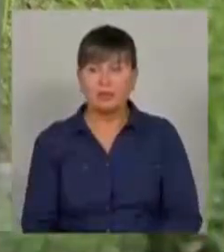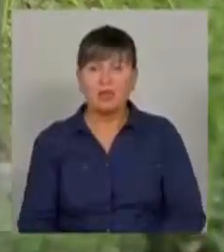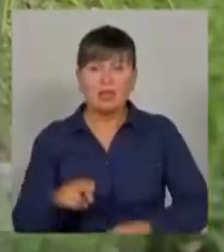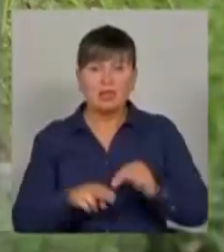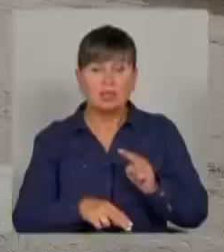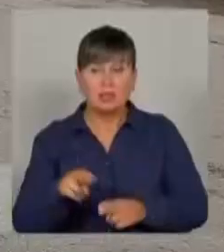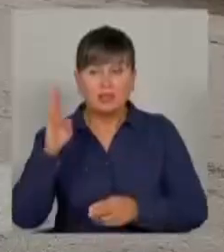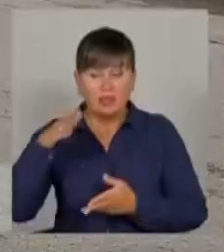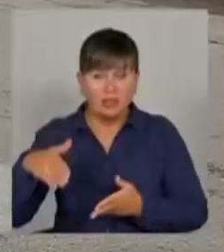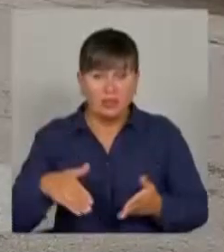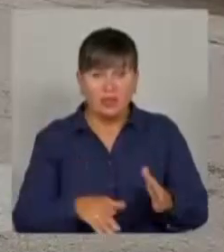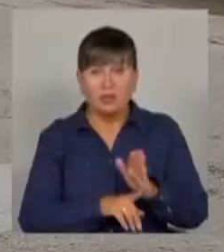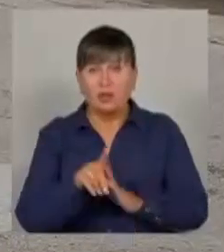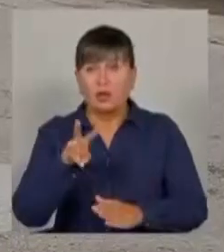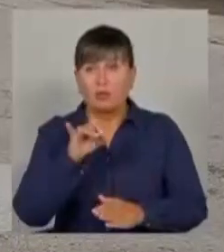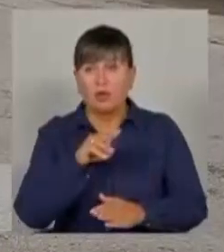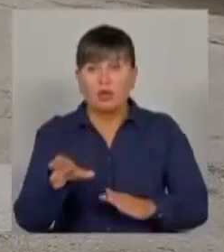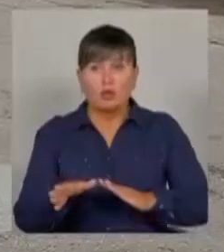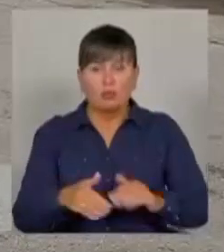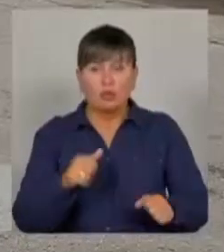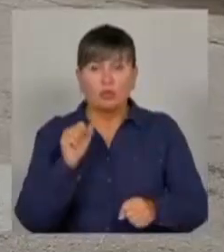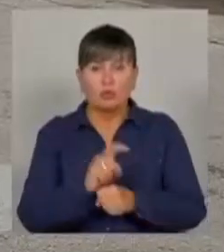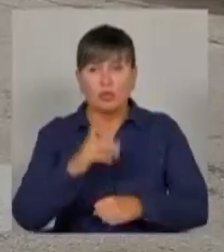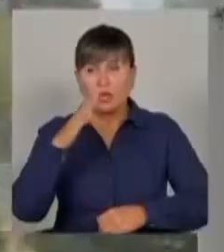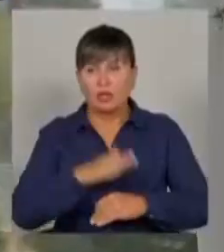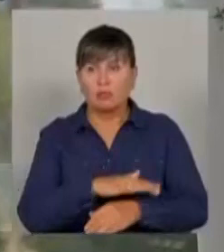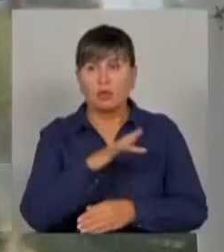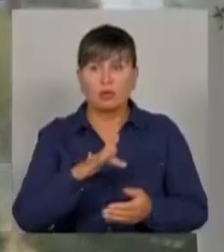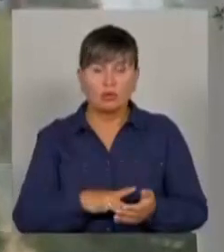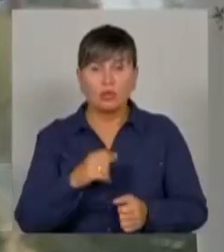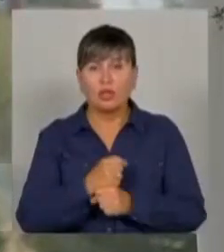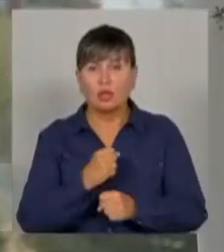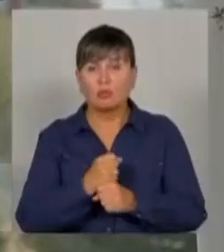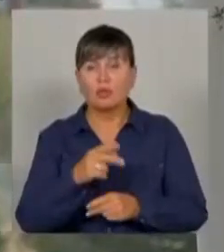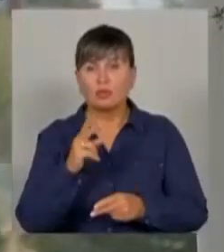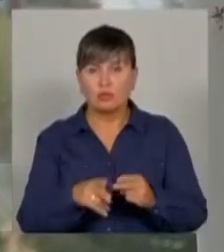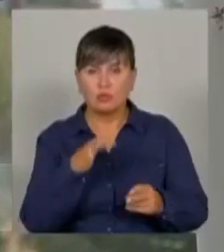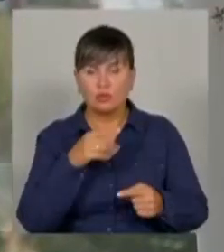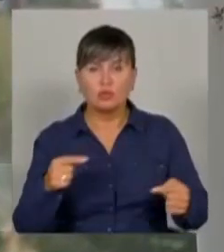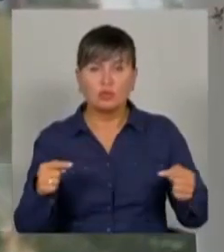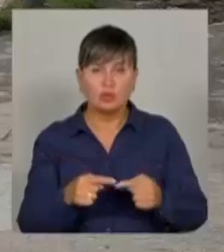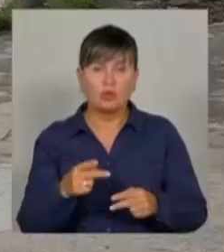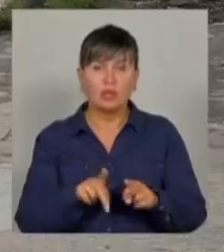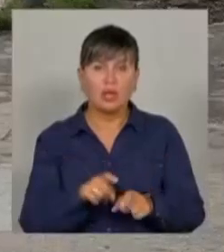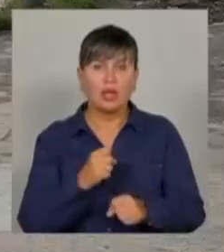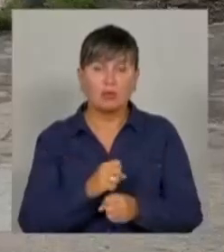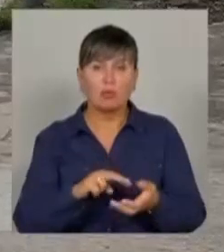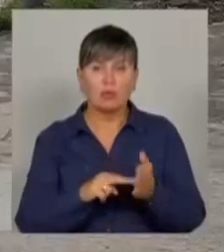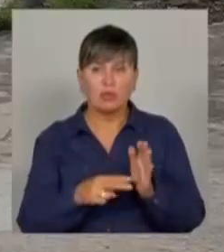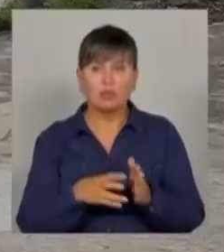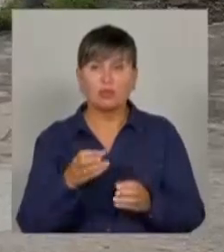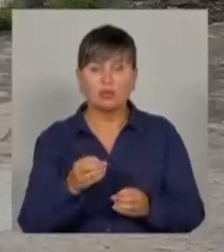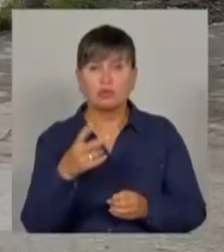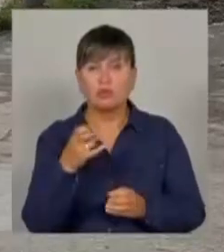строительству рычной сети приступили в марте после поручения акима города. Работу завершили в срок. К слову, такая работа планируется еще